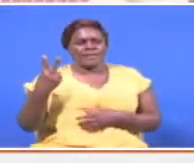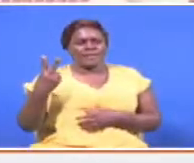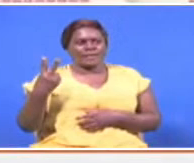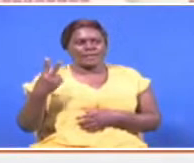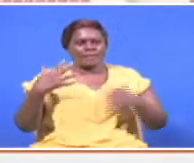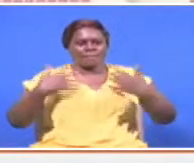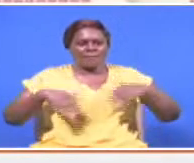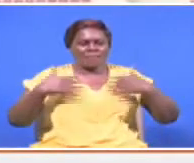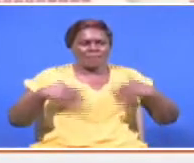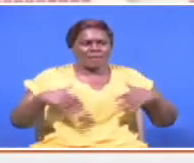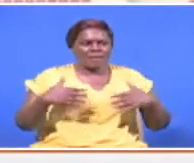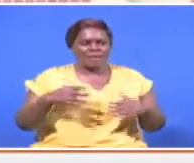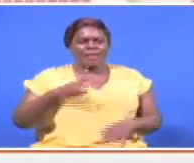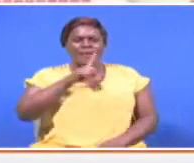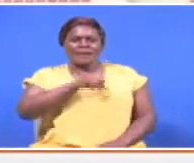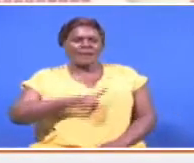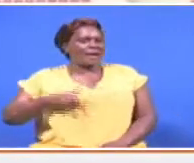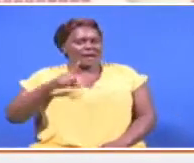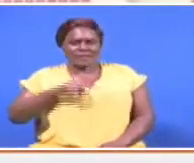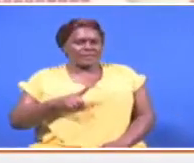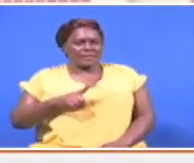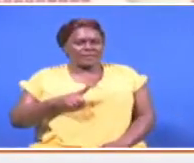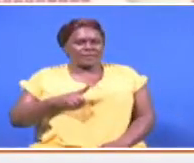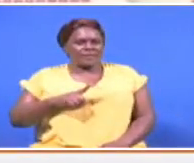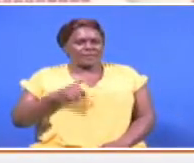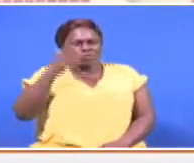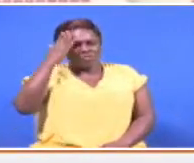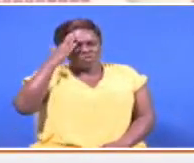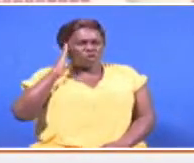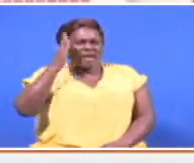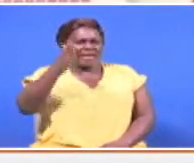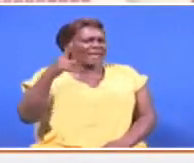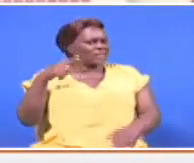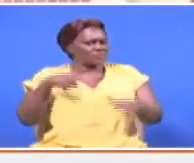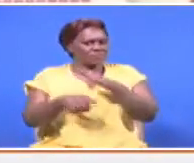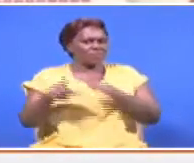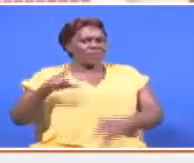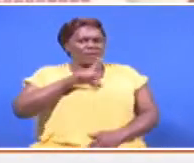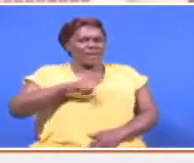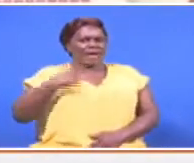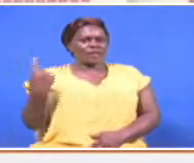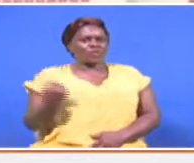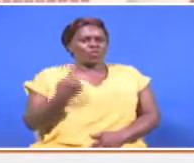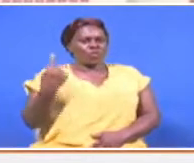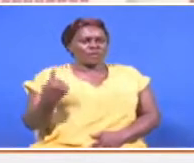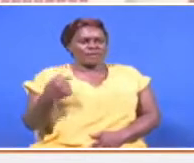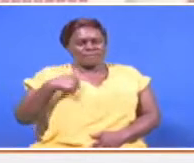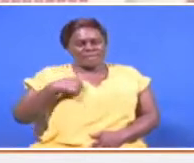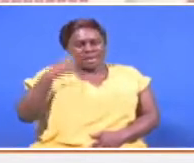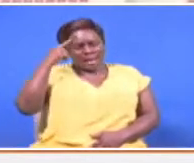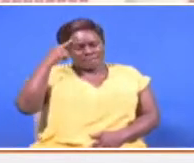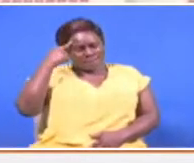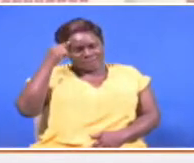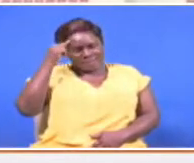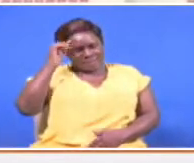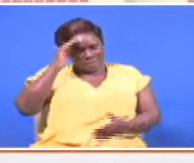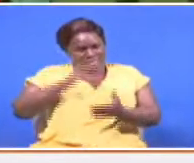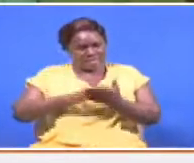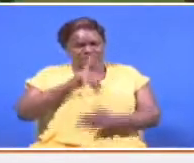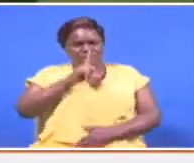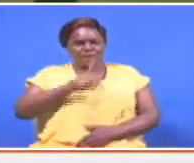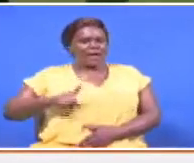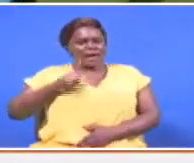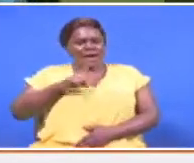umeamuliwa na bahati. Maana ke penalty huwa ni bahati, unaona. So mimi naamini mchezo wa leo bahati imechukua